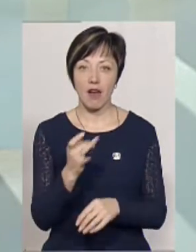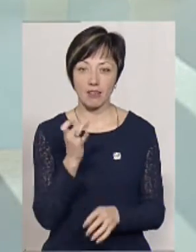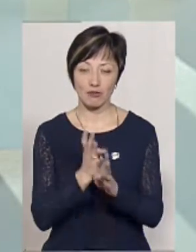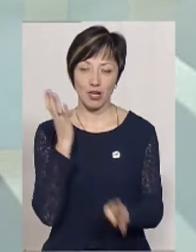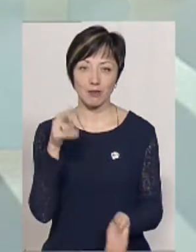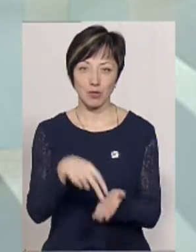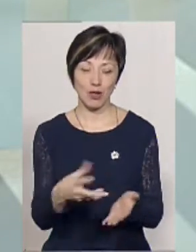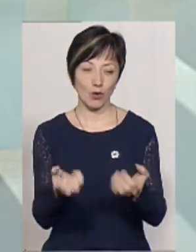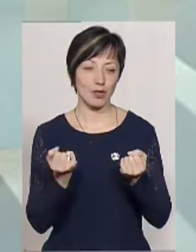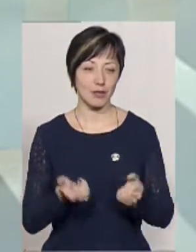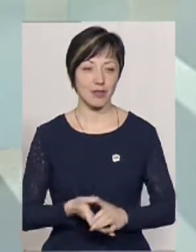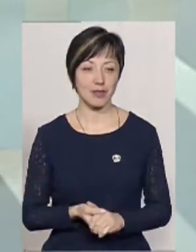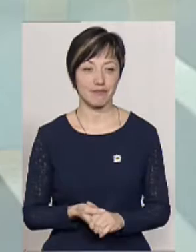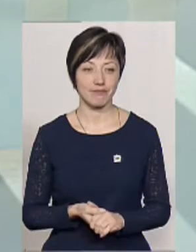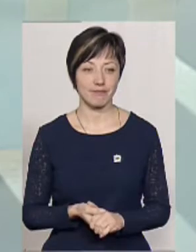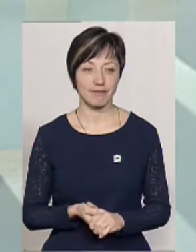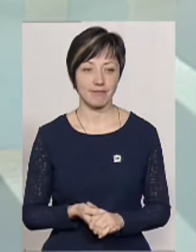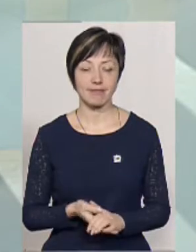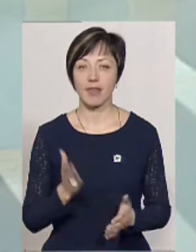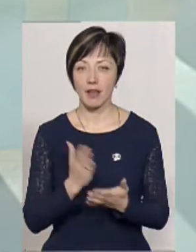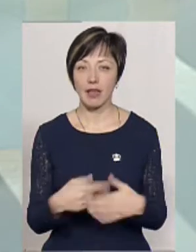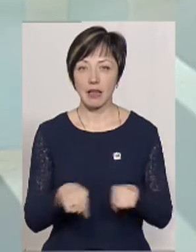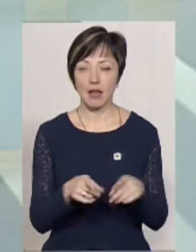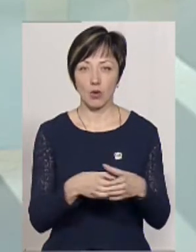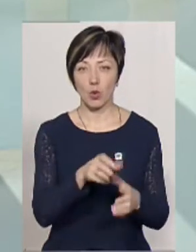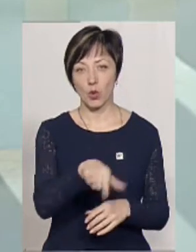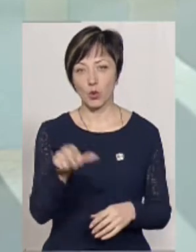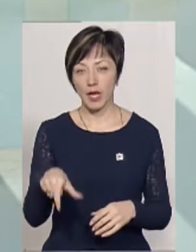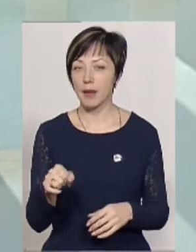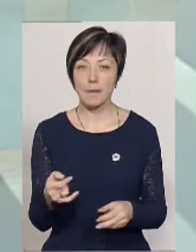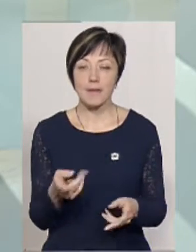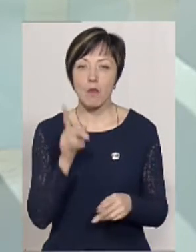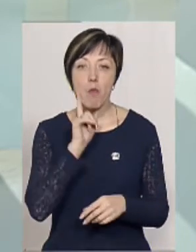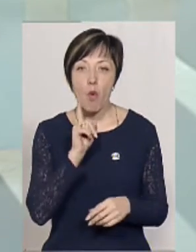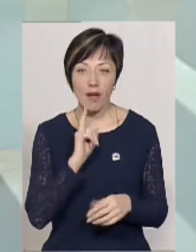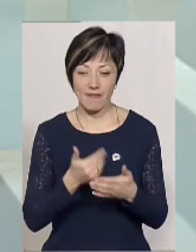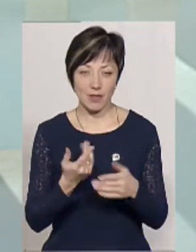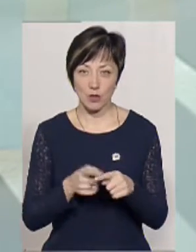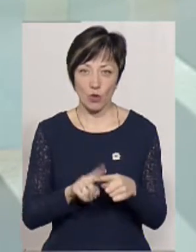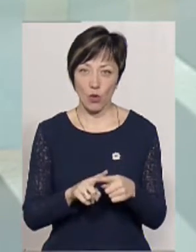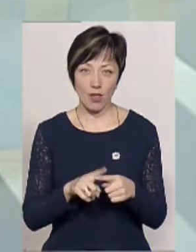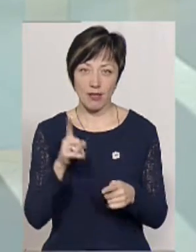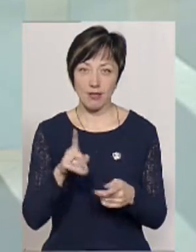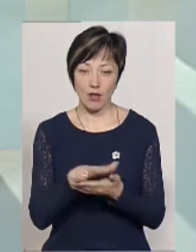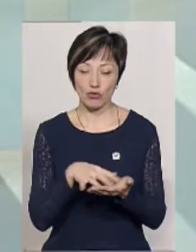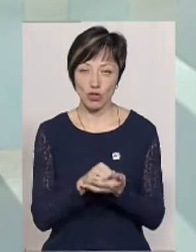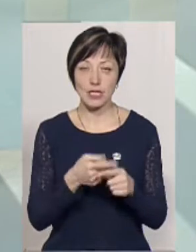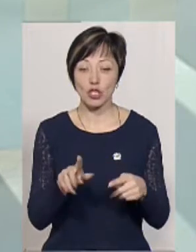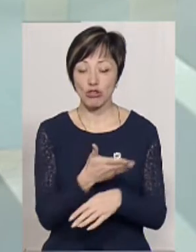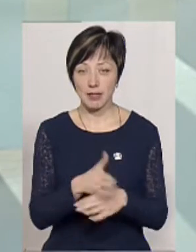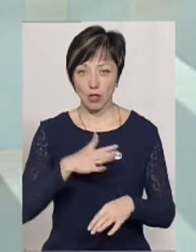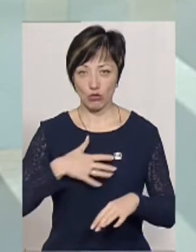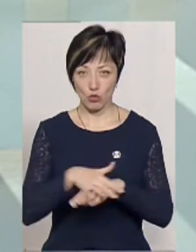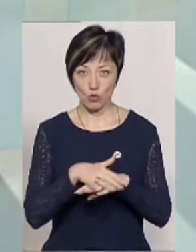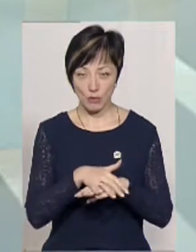черзі постояти, отримати щось. Ну, тобто є така категорія людей. Тобто, і ми нікуди поки від цього не дінемося, тобто це є частина нашого